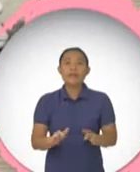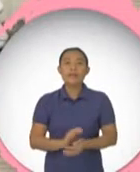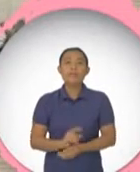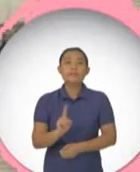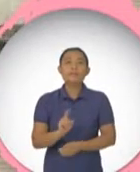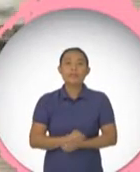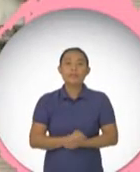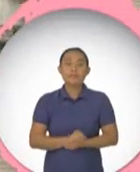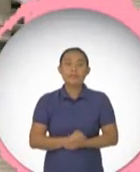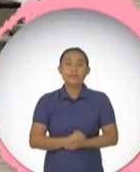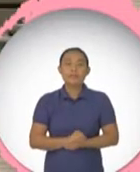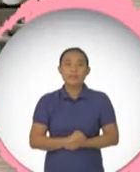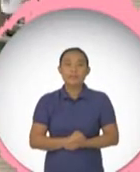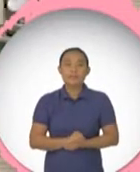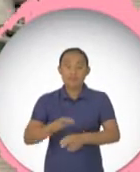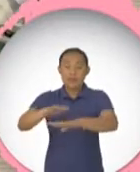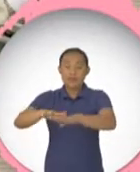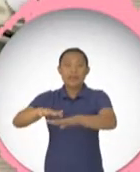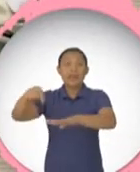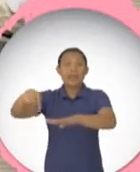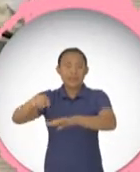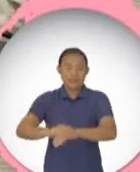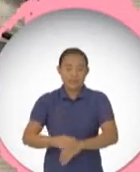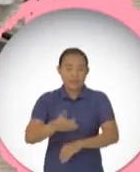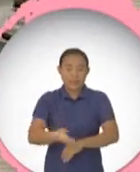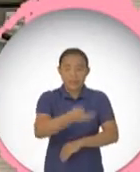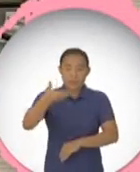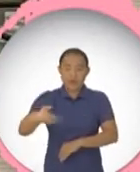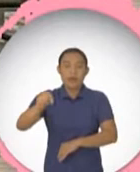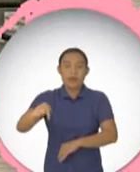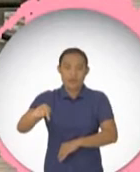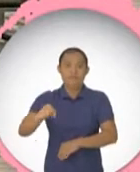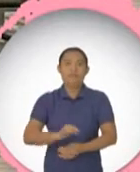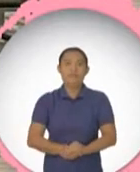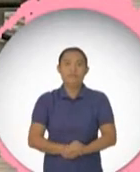ควรจะแซะขึ้นแล้วก็ไว้บนตะแกรงนะคะ ครับ แล้วก็ทิ้งให้เย็นบนตะแกรงค่ะ